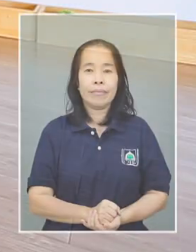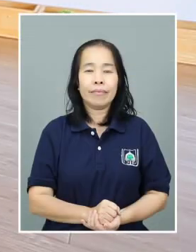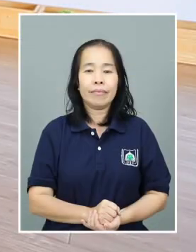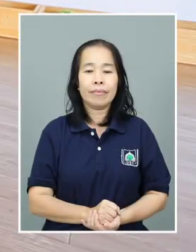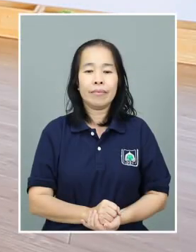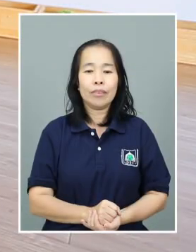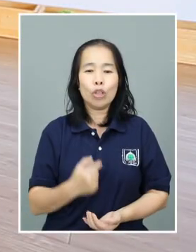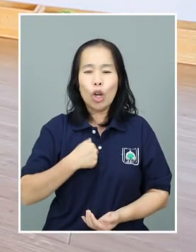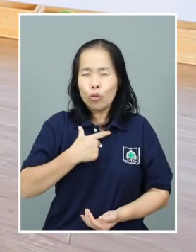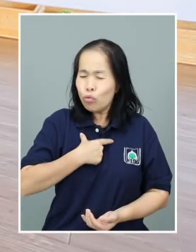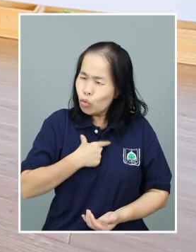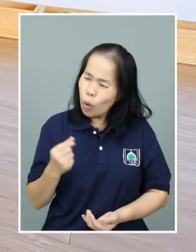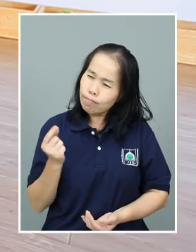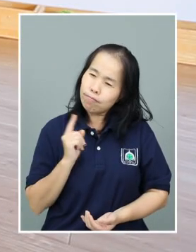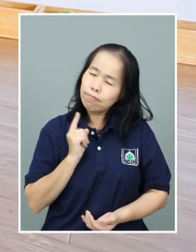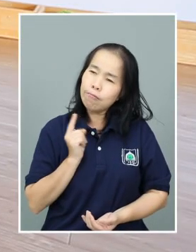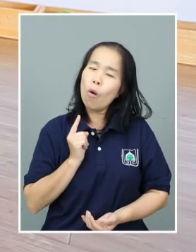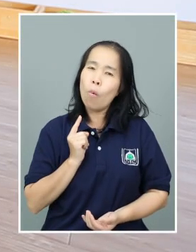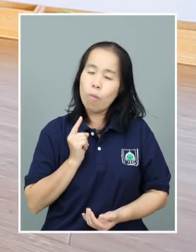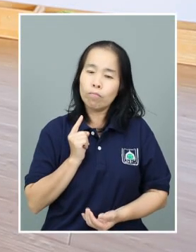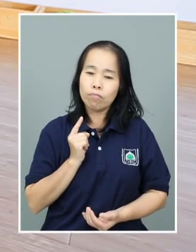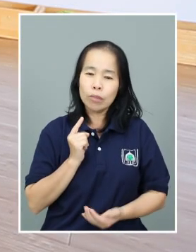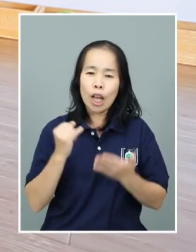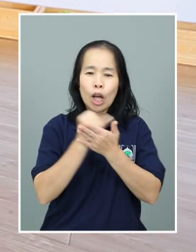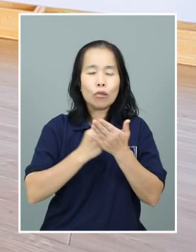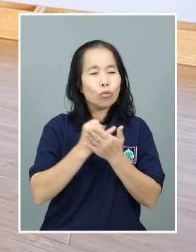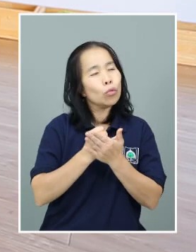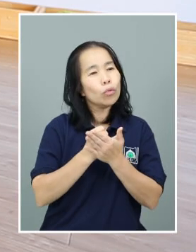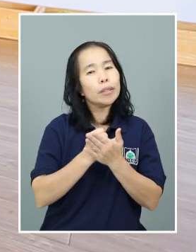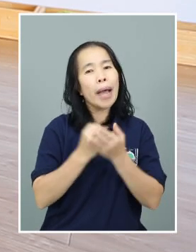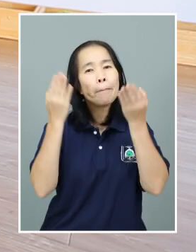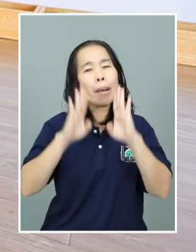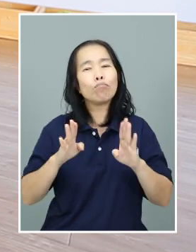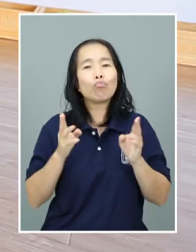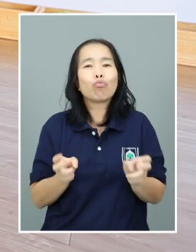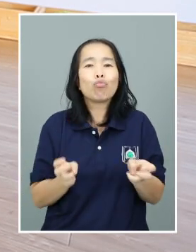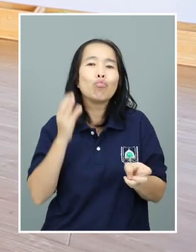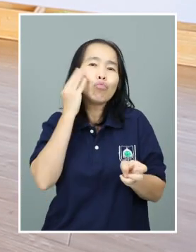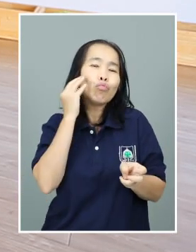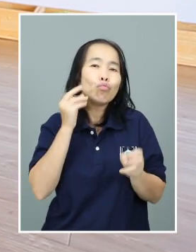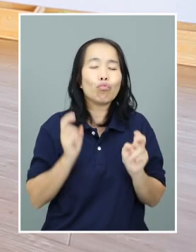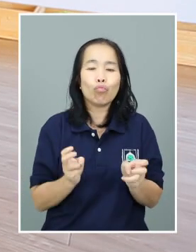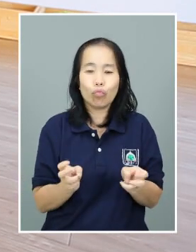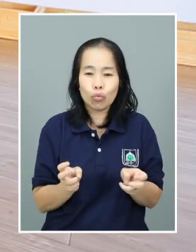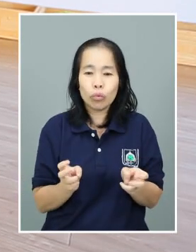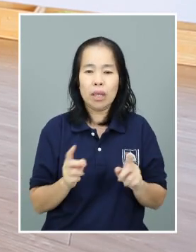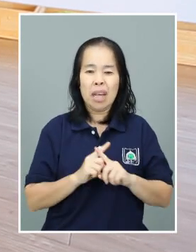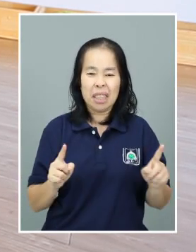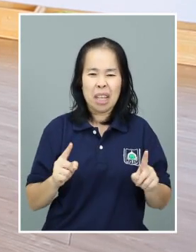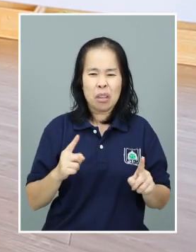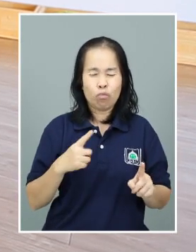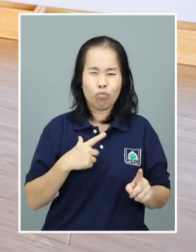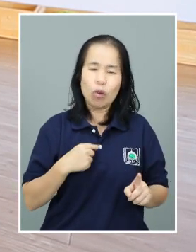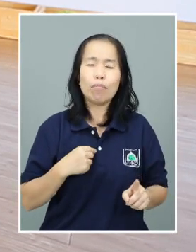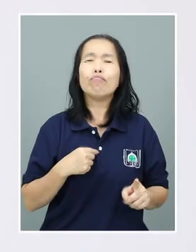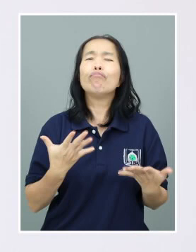ชอบมากที่สุดเหรอคะก็พวกตัวการ์ตูนนะคะแต่ก็ไม่ได้ชอบมากที่สุดเท่าไหร่ก็ช